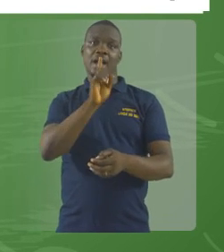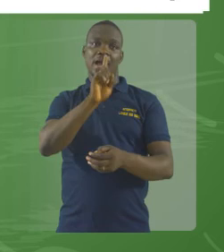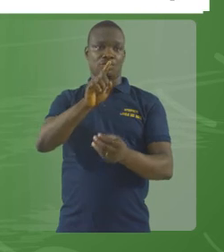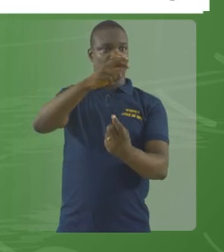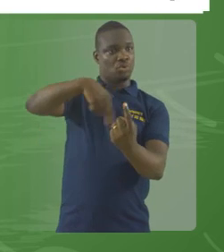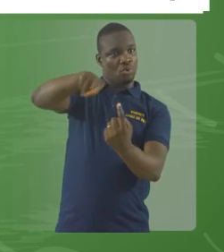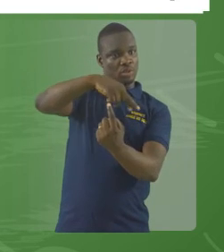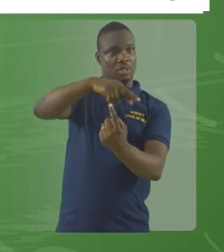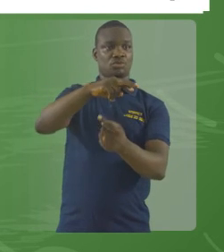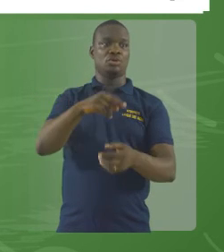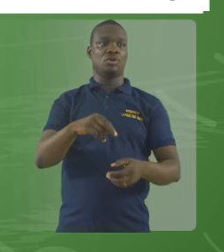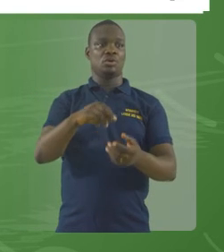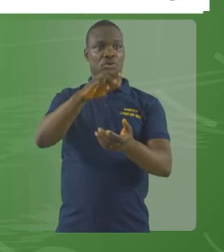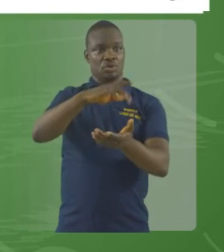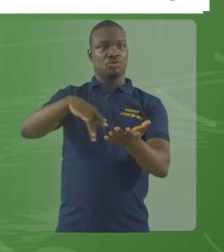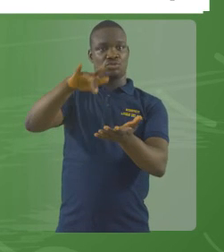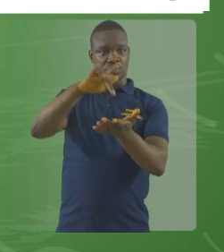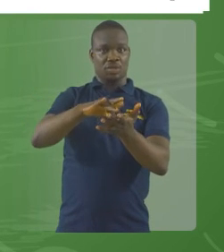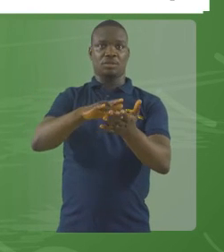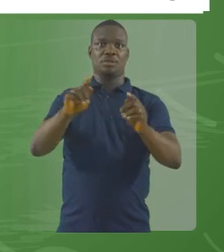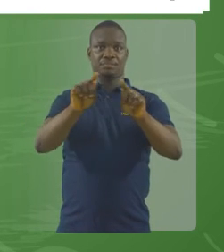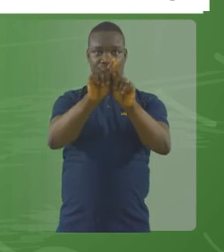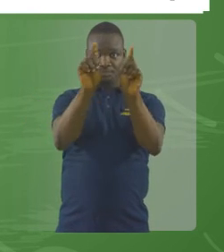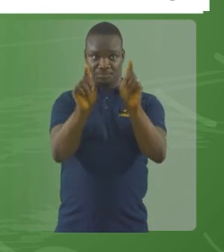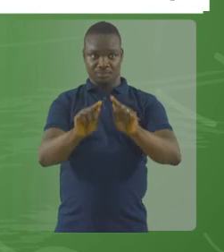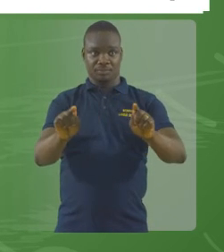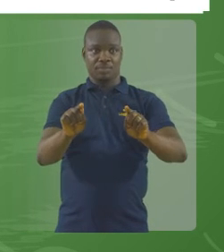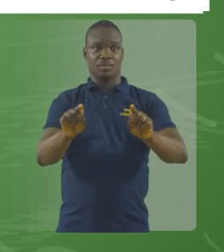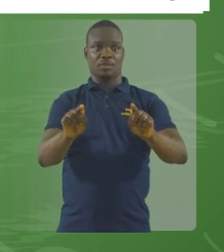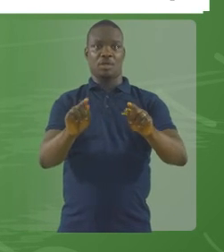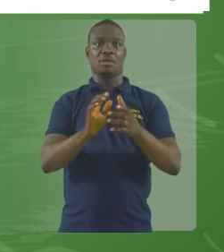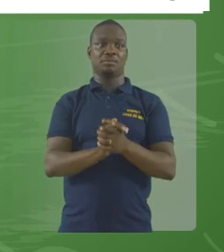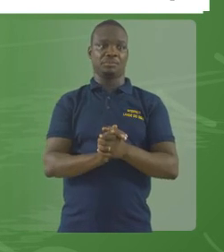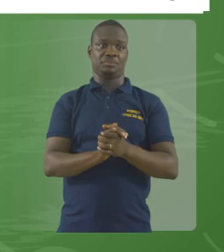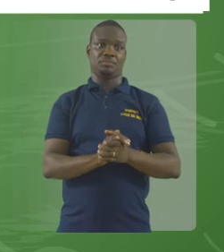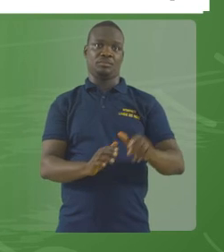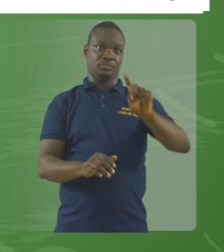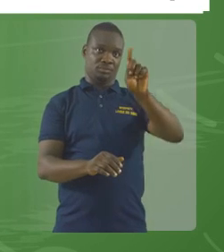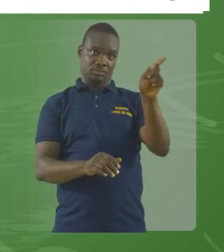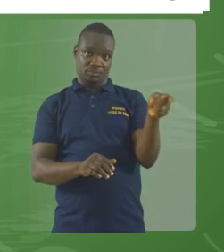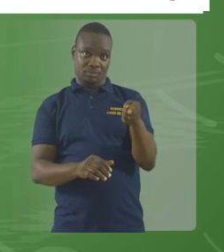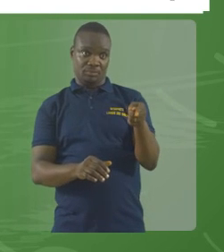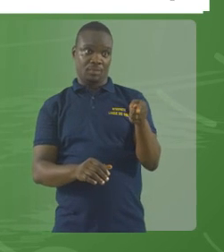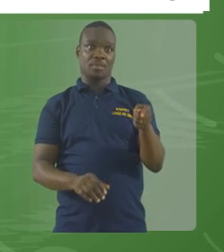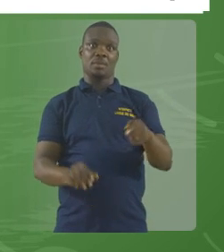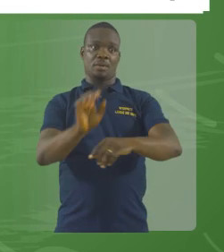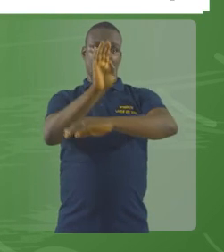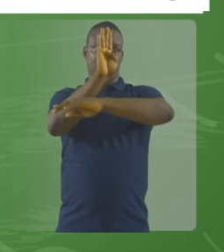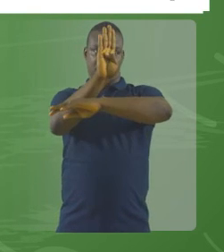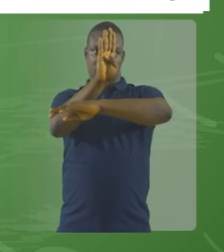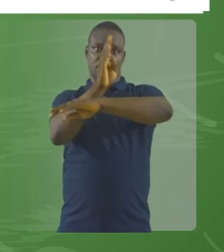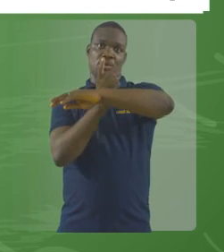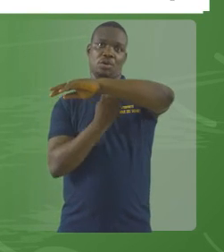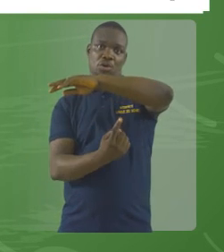Cette rotation a pour centre oméga, dont l'affixe est B